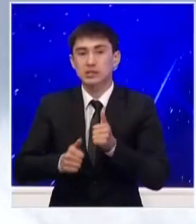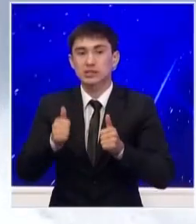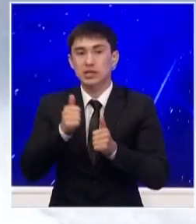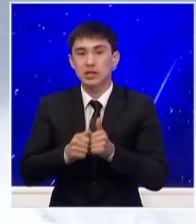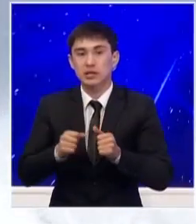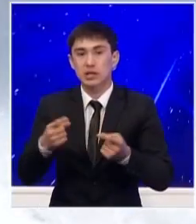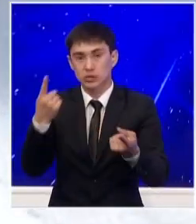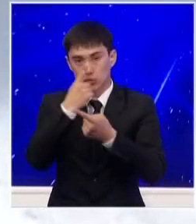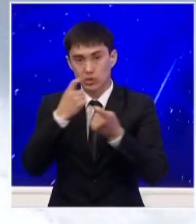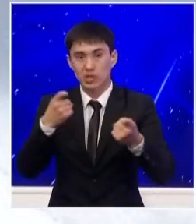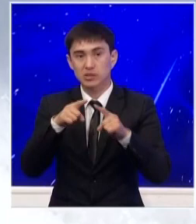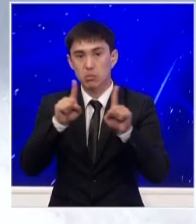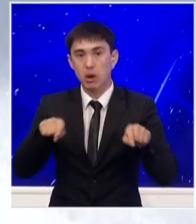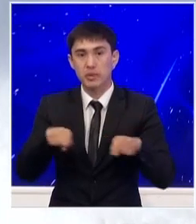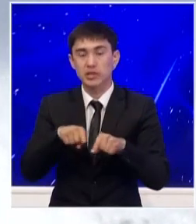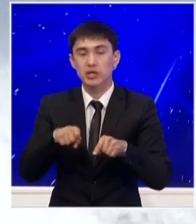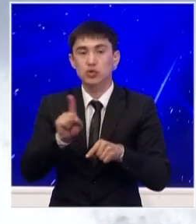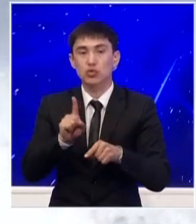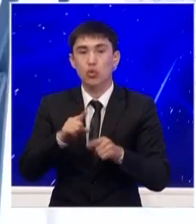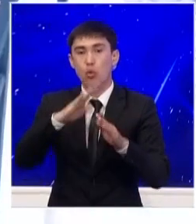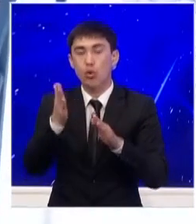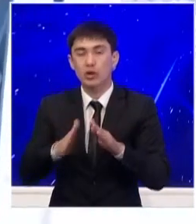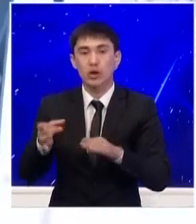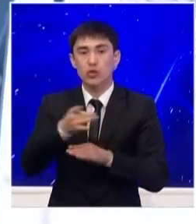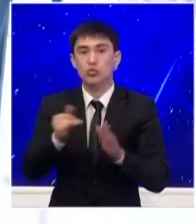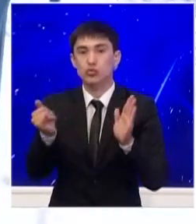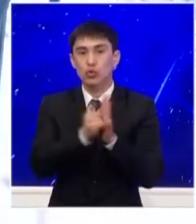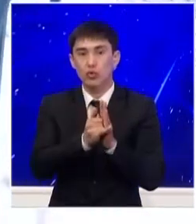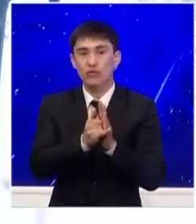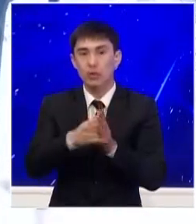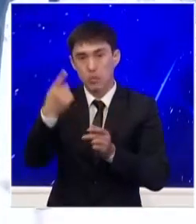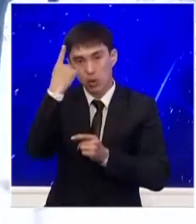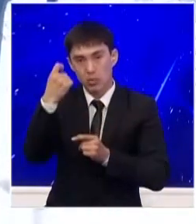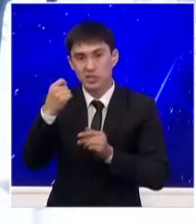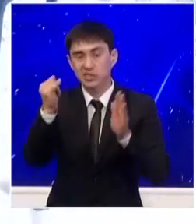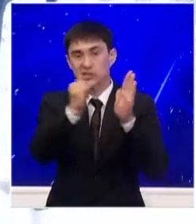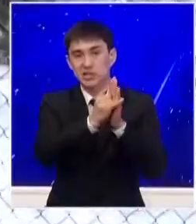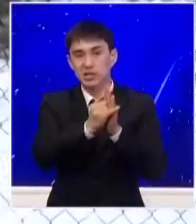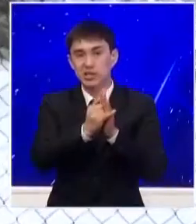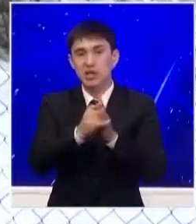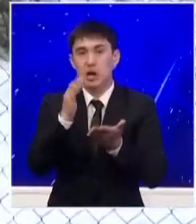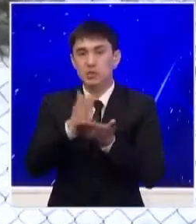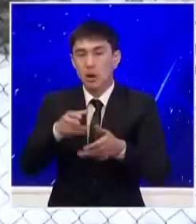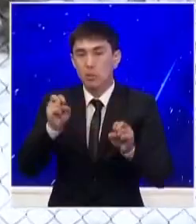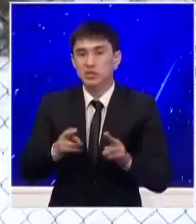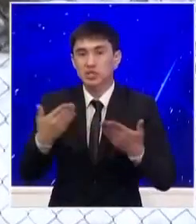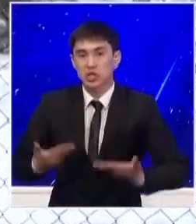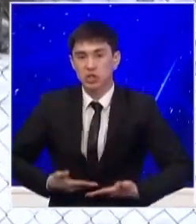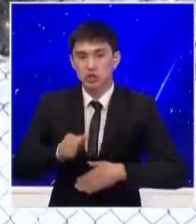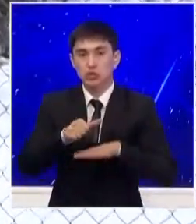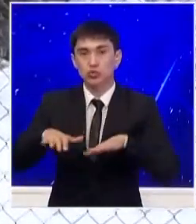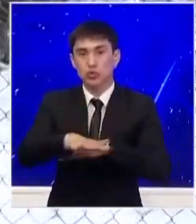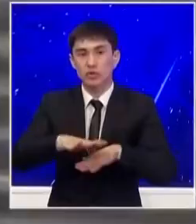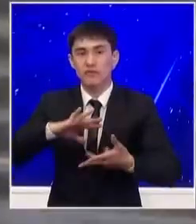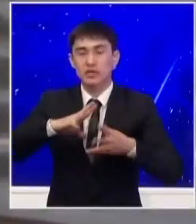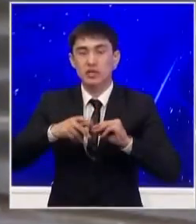основе раздаются гражданам памятки. К тому же в горных районах установлены предупреждающие знаки о наличии опасных для жизни зон. В